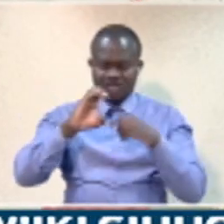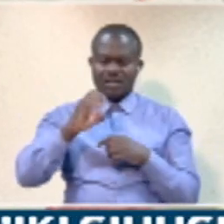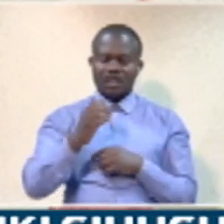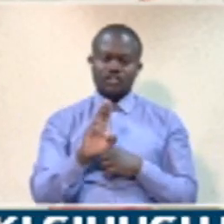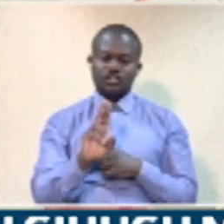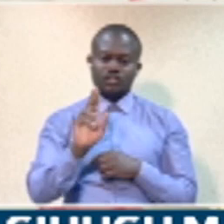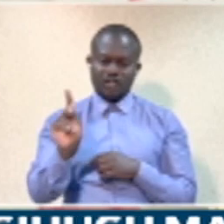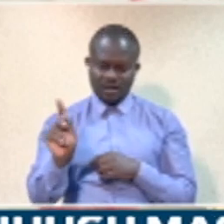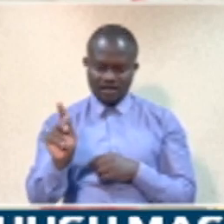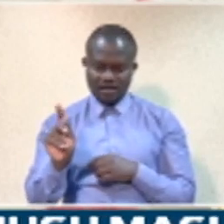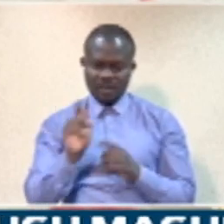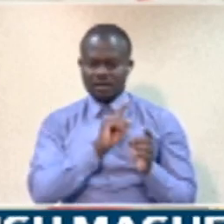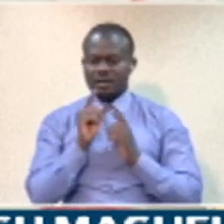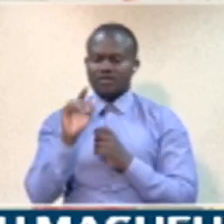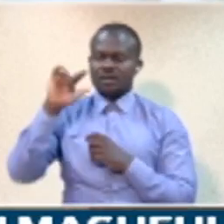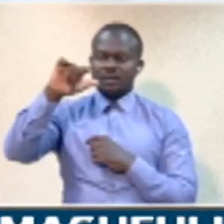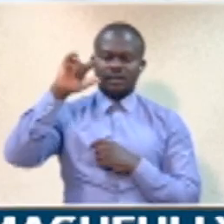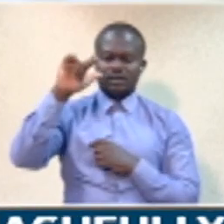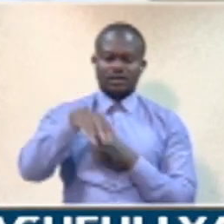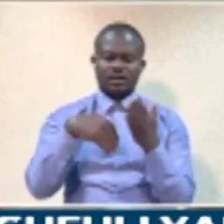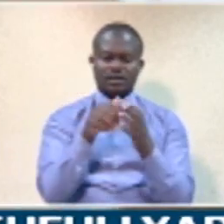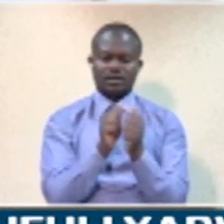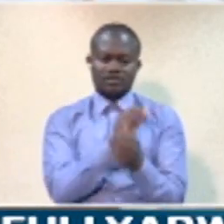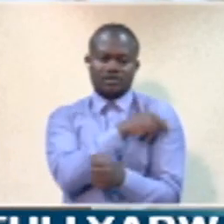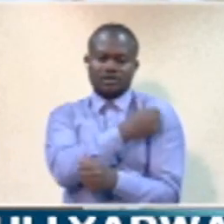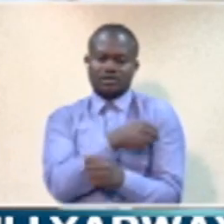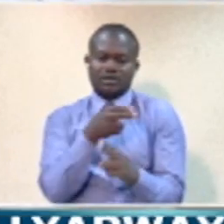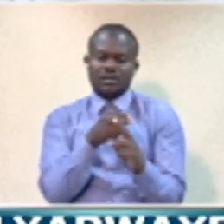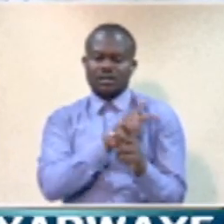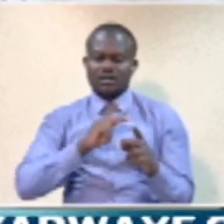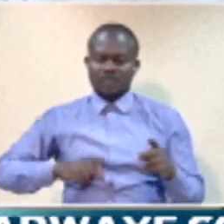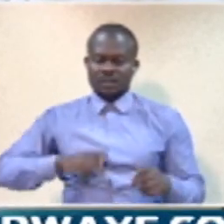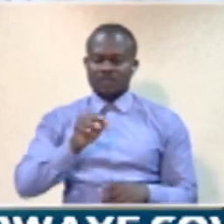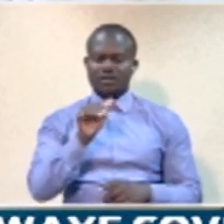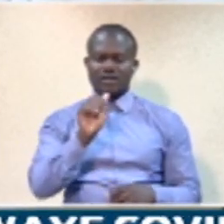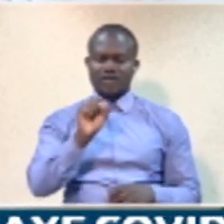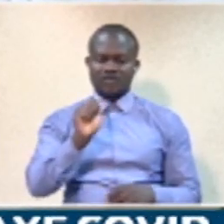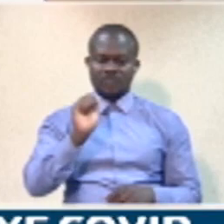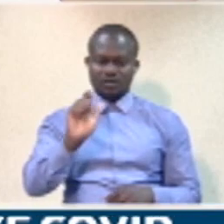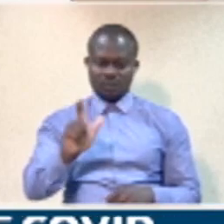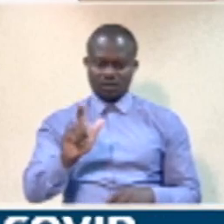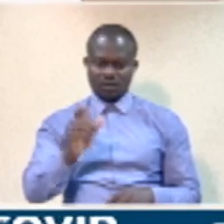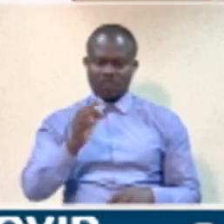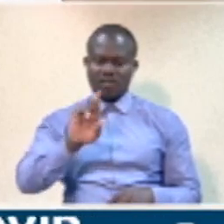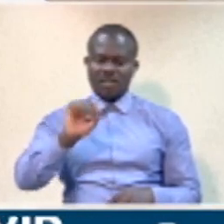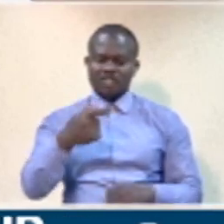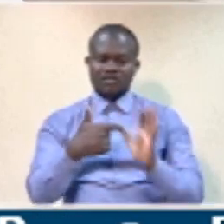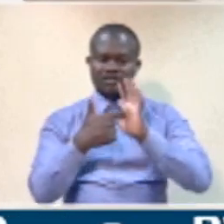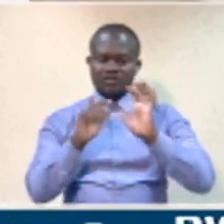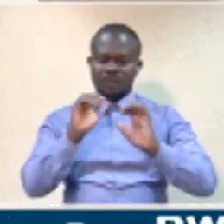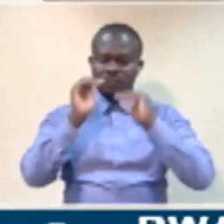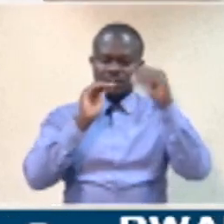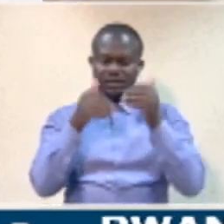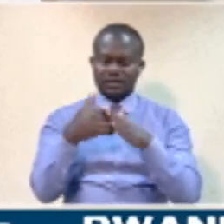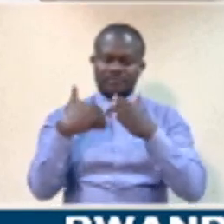CHK ibitaro bya gisirikare bya kanombe ndetse n'ibitaro byitiriwe umwami faisal ikigega farije kigaragaza ko mu rwego